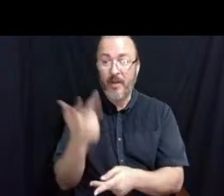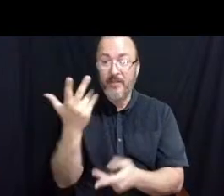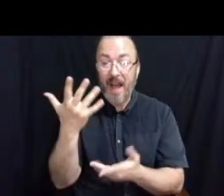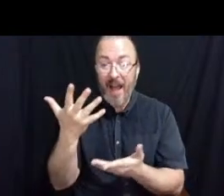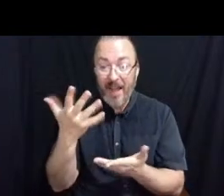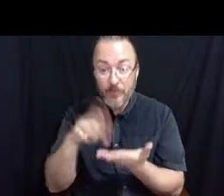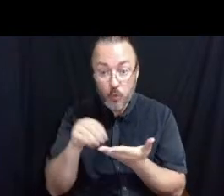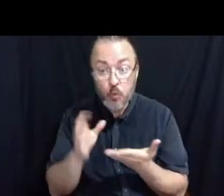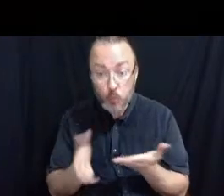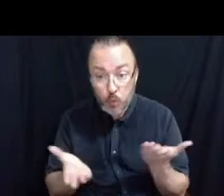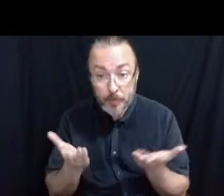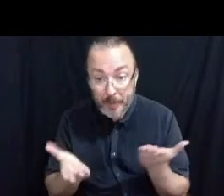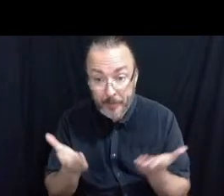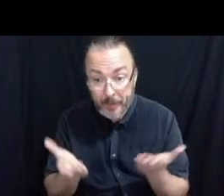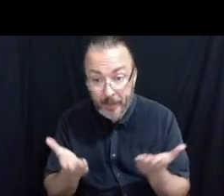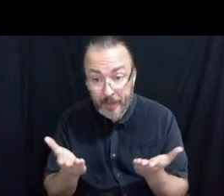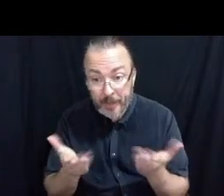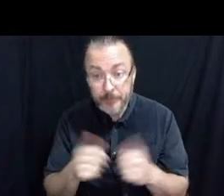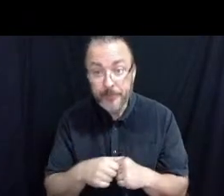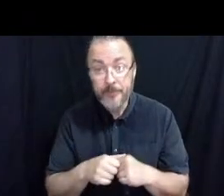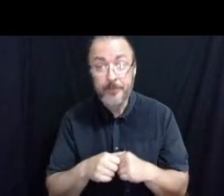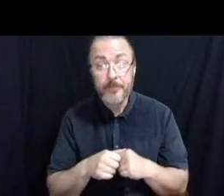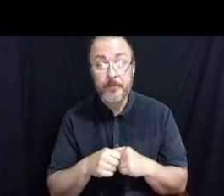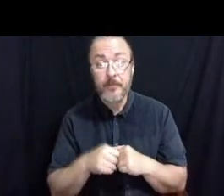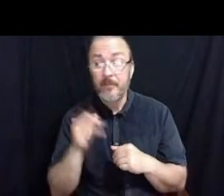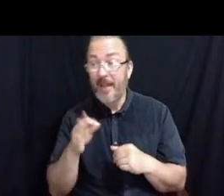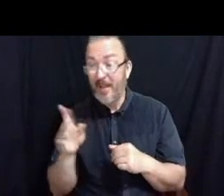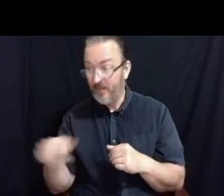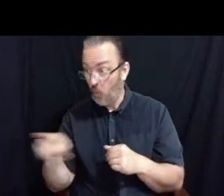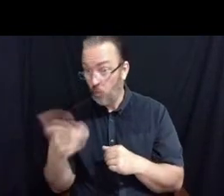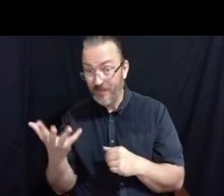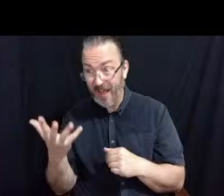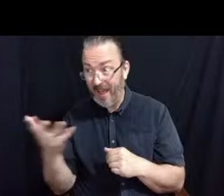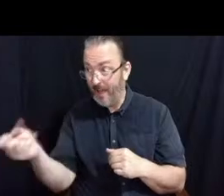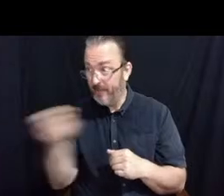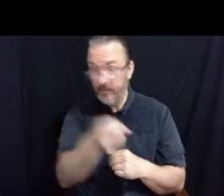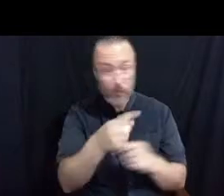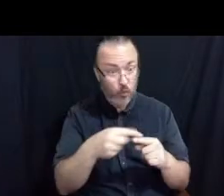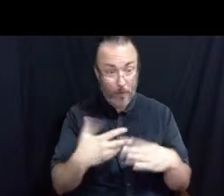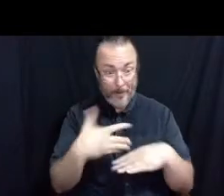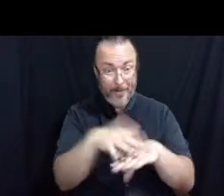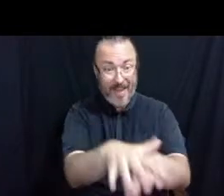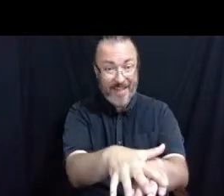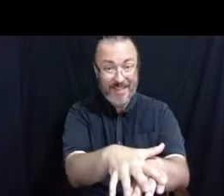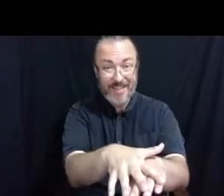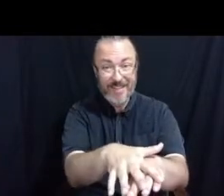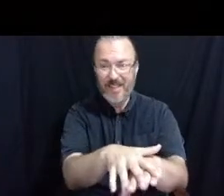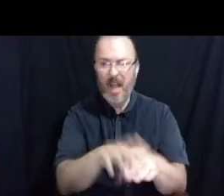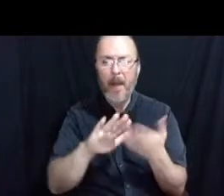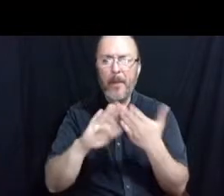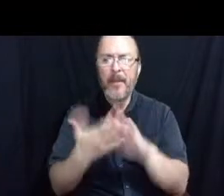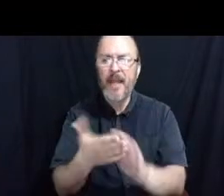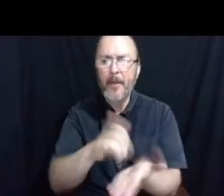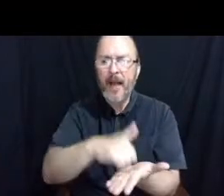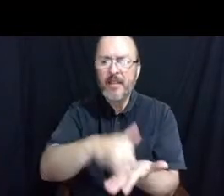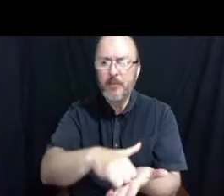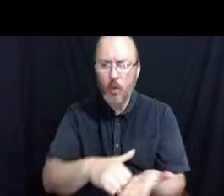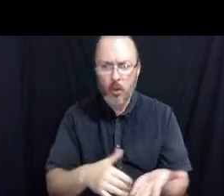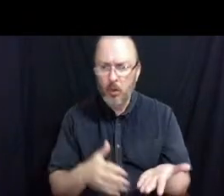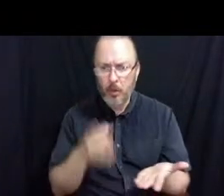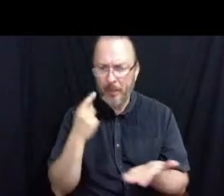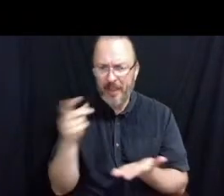s'occupe de 5 apprenants. Si on les intègre dans les écoles ordinaire, cela devient